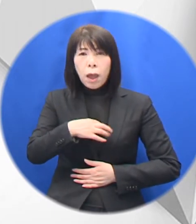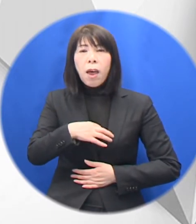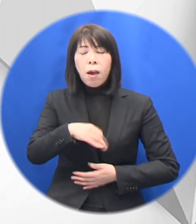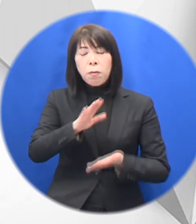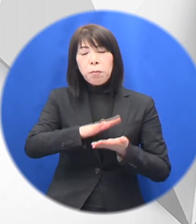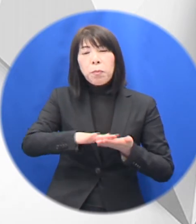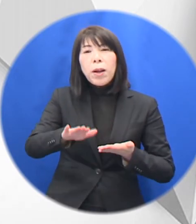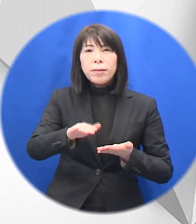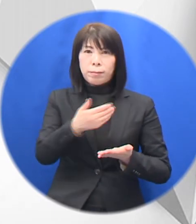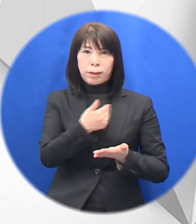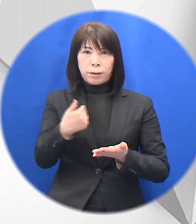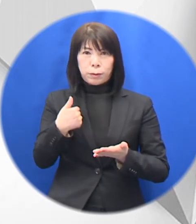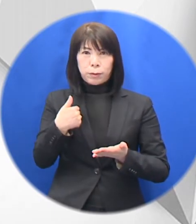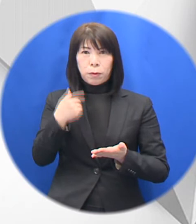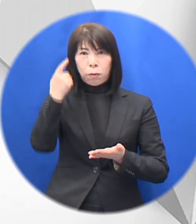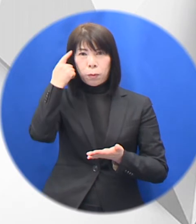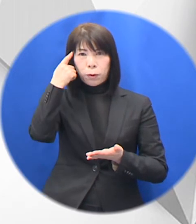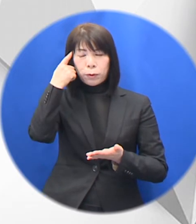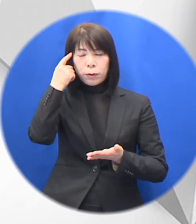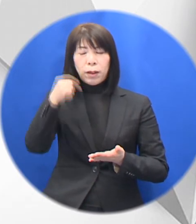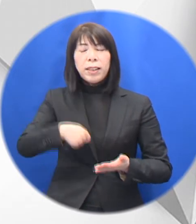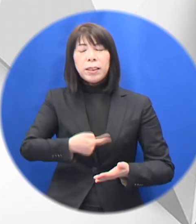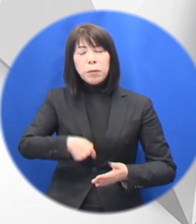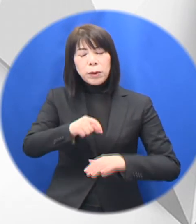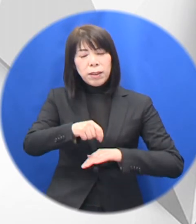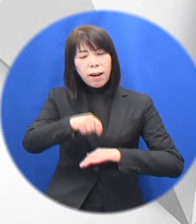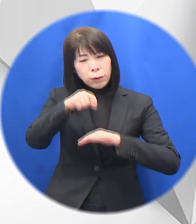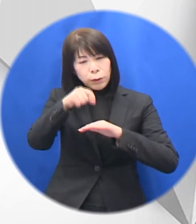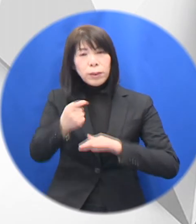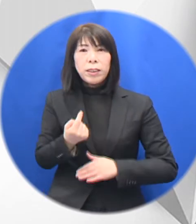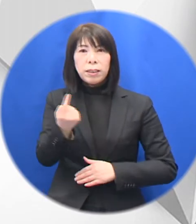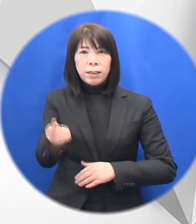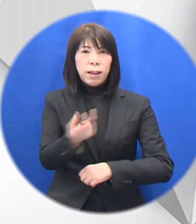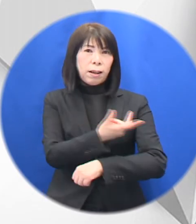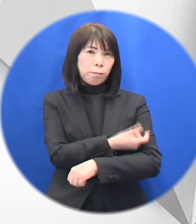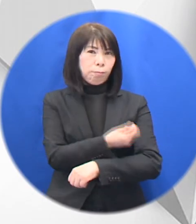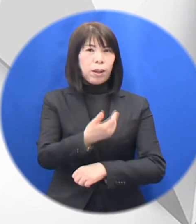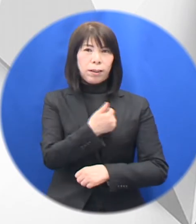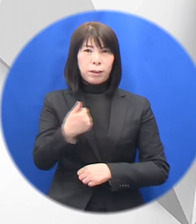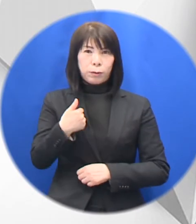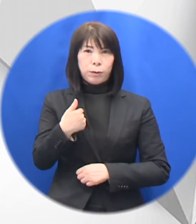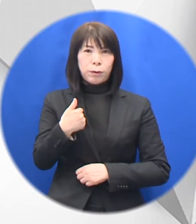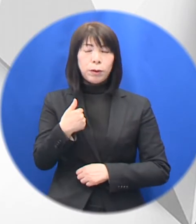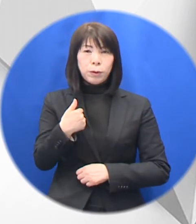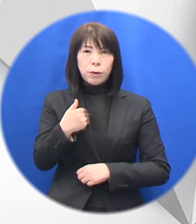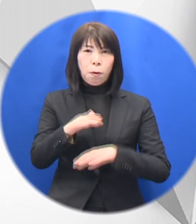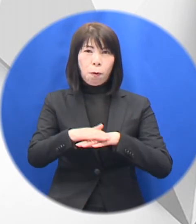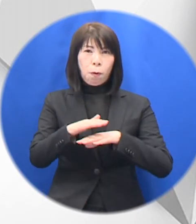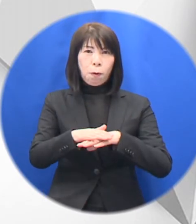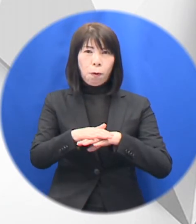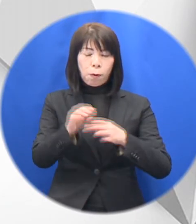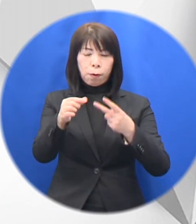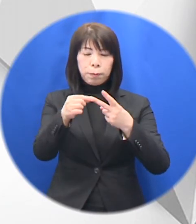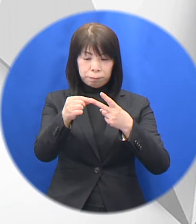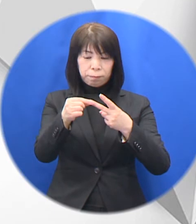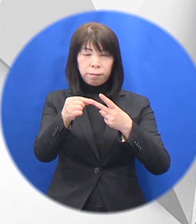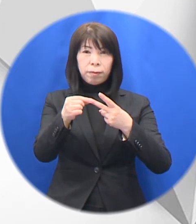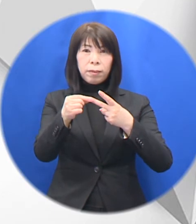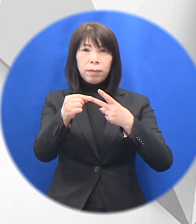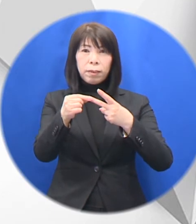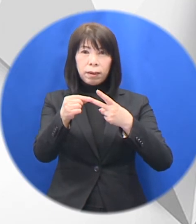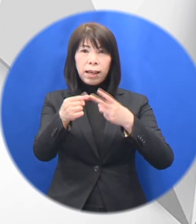ですね、下げていただいて、気楽に受けていただきたいというところでですね、巡回接種というのを設定をしてございます。